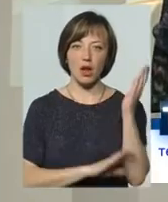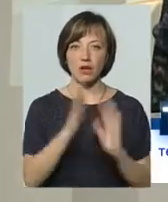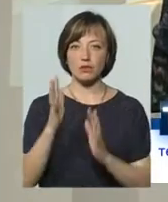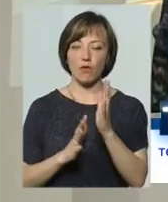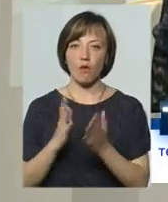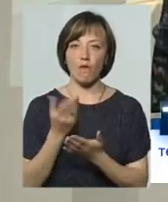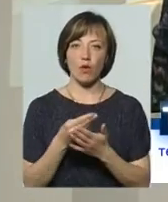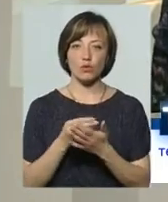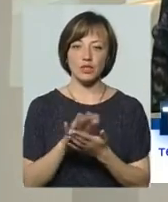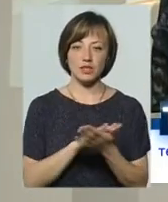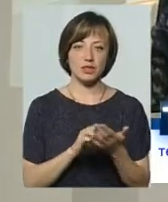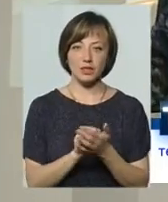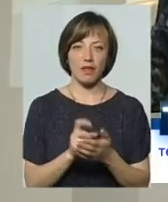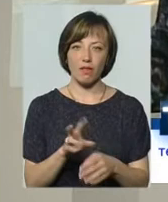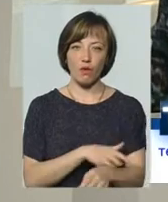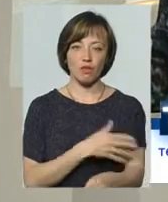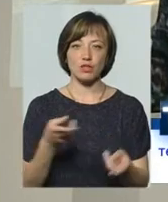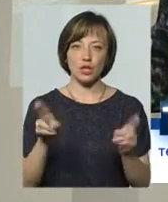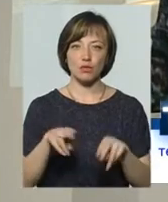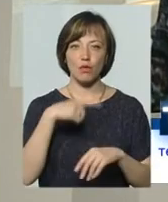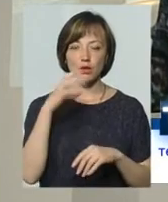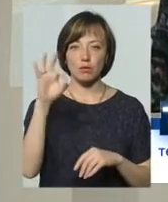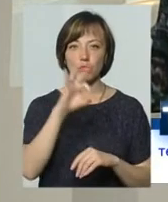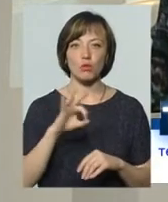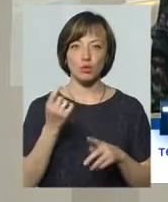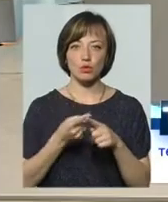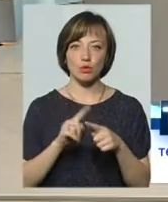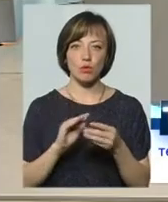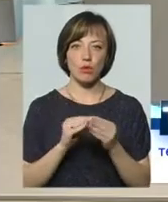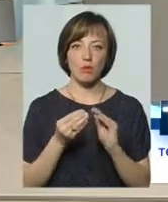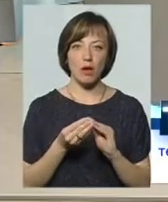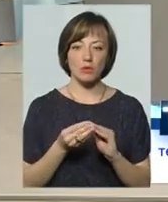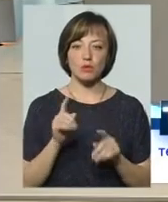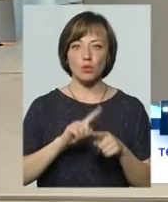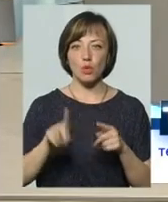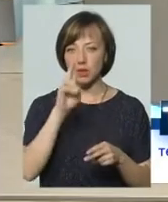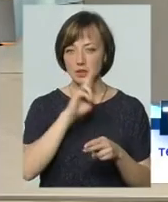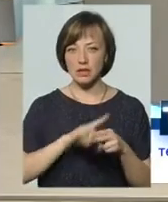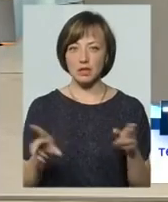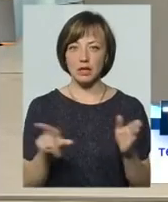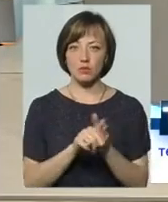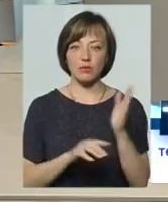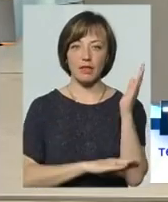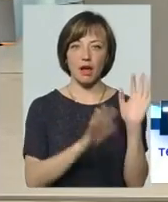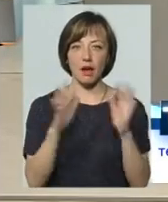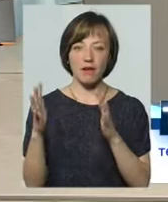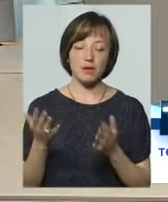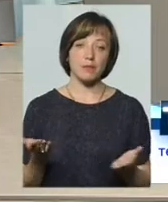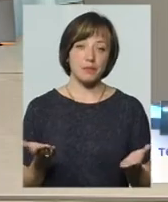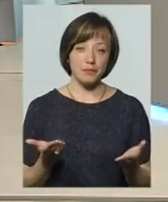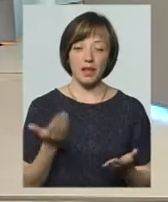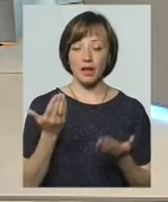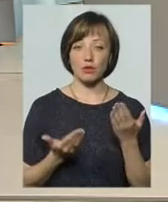знищено, то нам недовго залишилося говорити про цю проблему. Скоро вона зникне разом з деревами. Але відходячи від жартів,